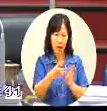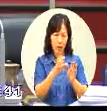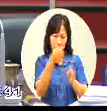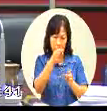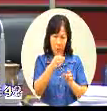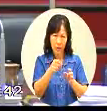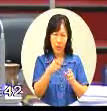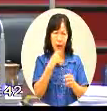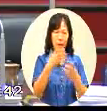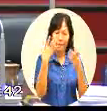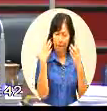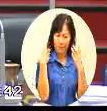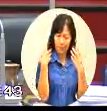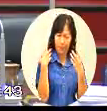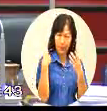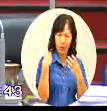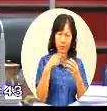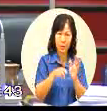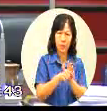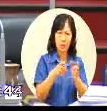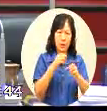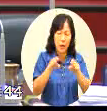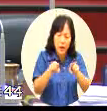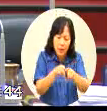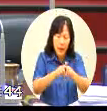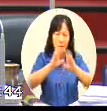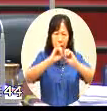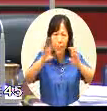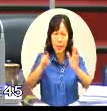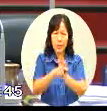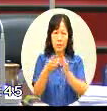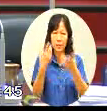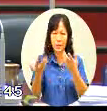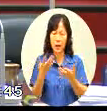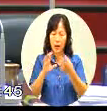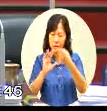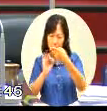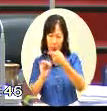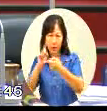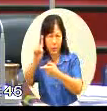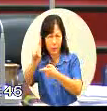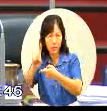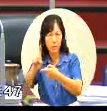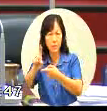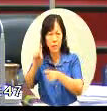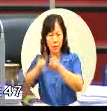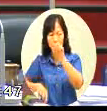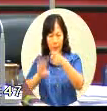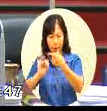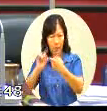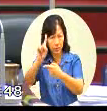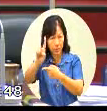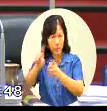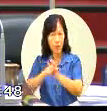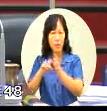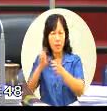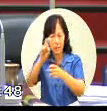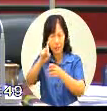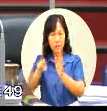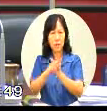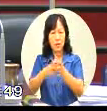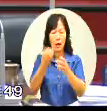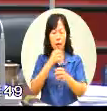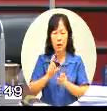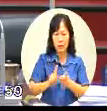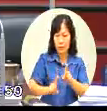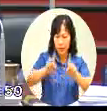种价格维持在什么？公告地价是市价的十分之一嘛？ 是啊， 它已经市价已经涨了三年了，公告地价